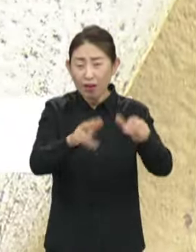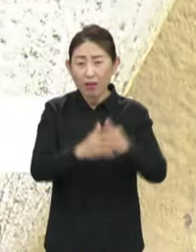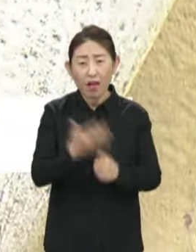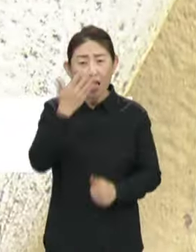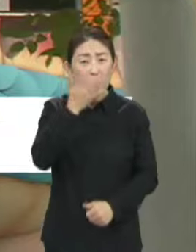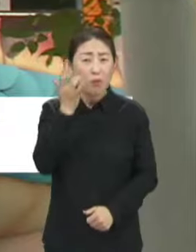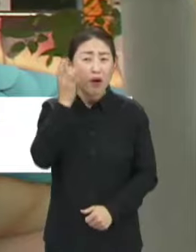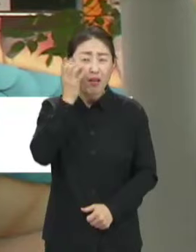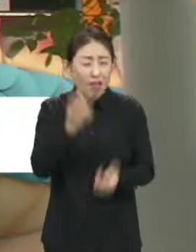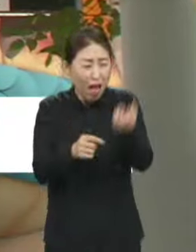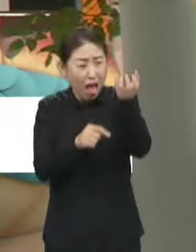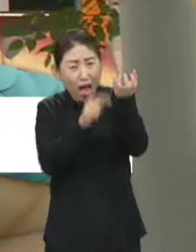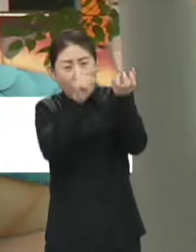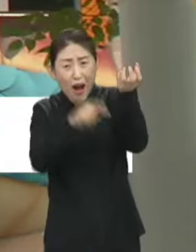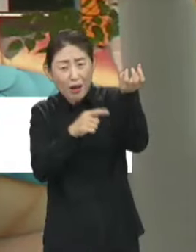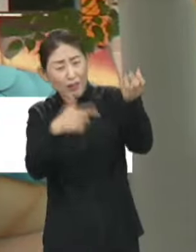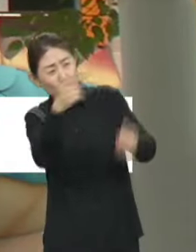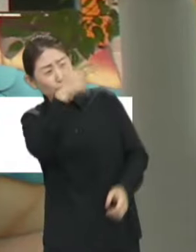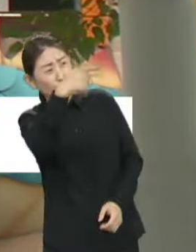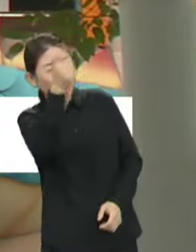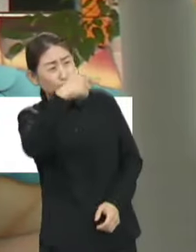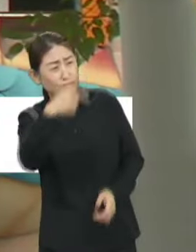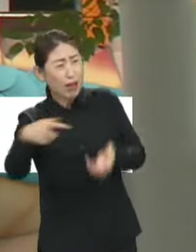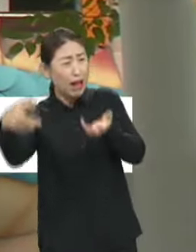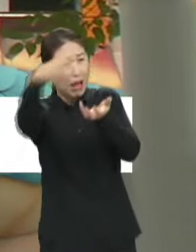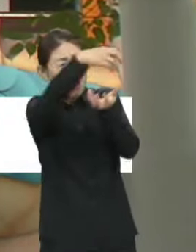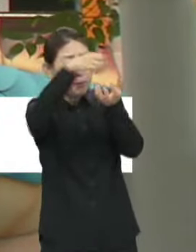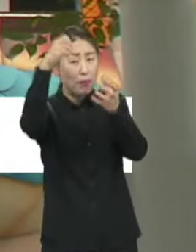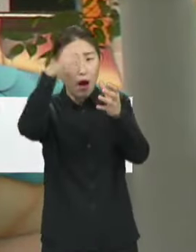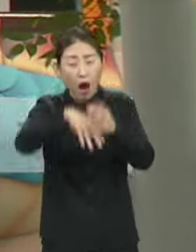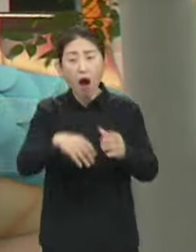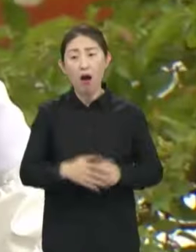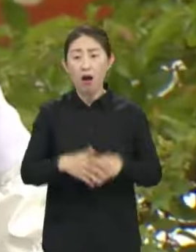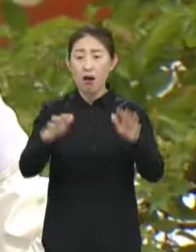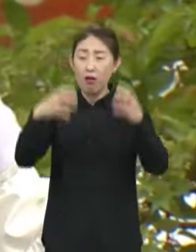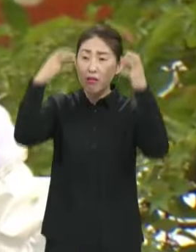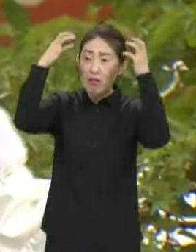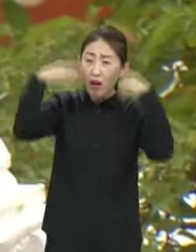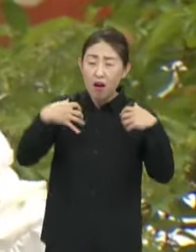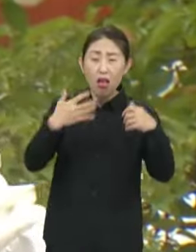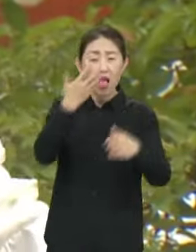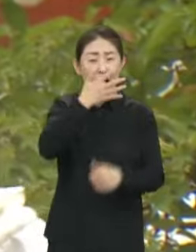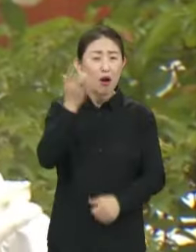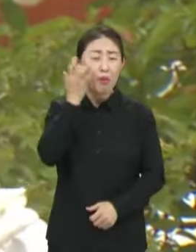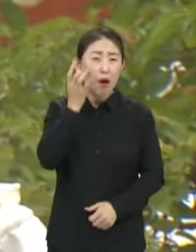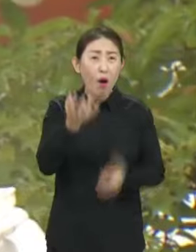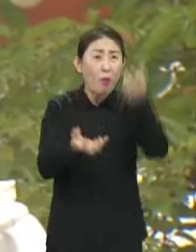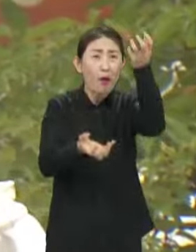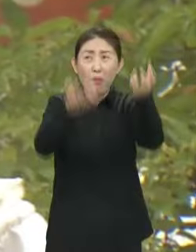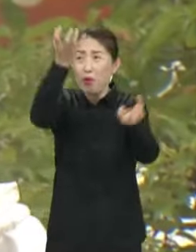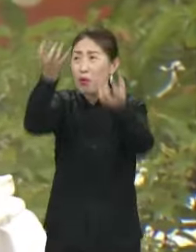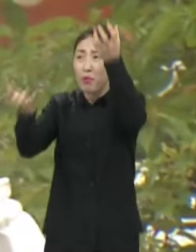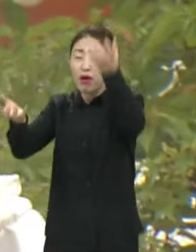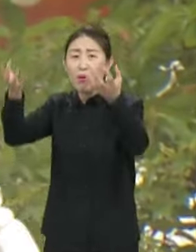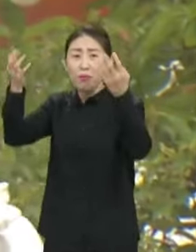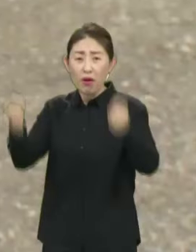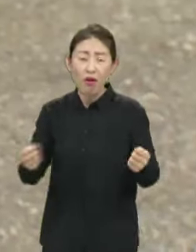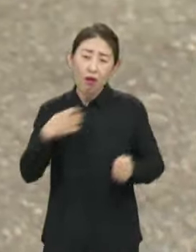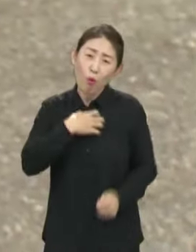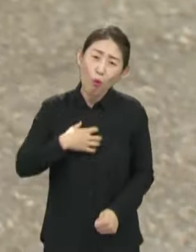생겨 소방당국이 제거 작업에 나서는 등 올 여름 장소를 가리지 않고 벌들이 출몰하며 주민 불안도 커지고